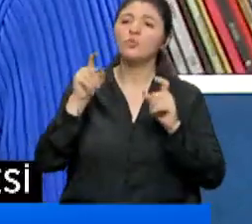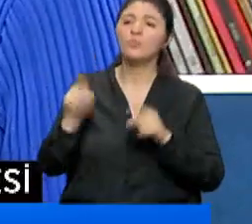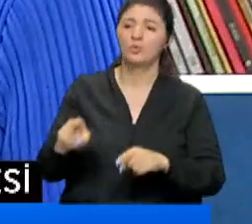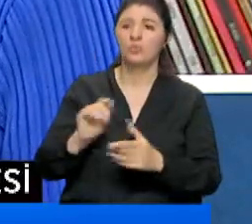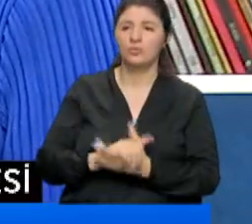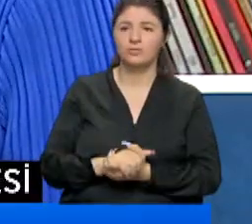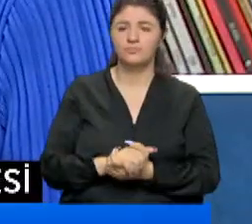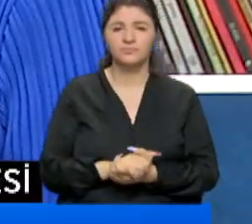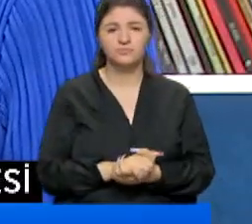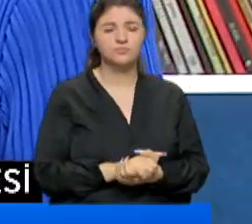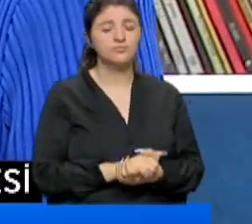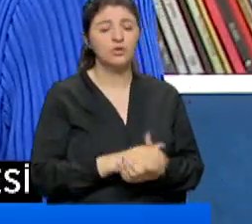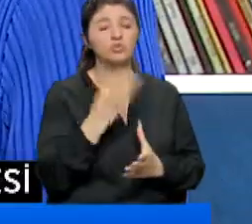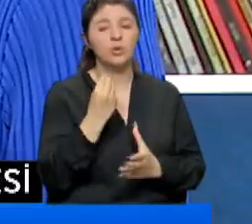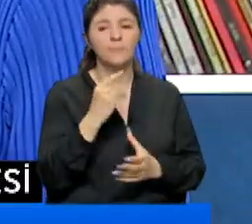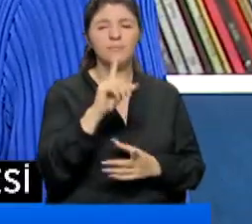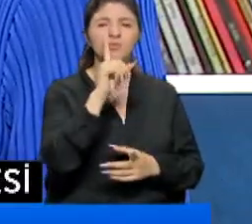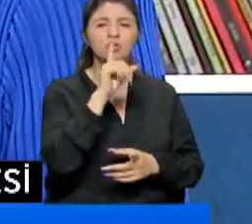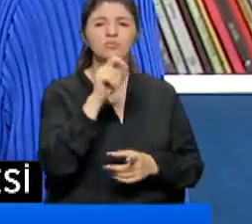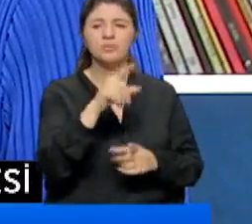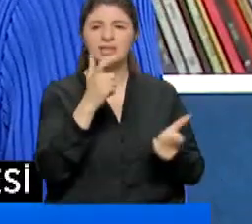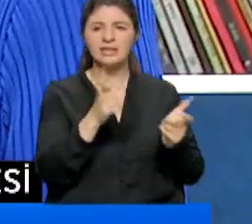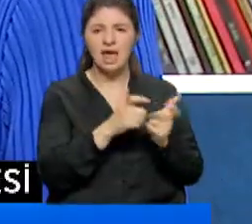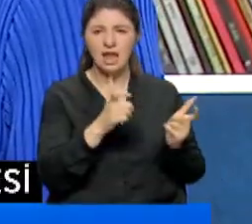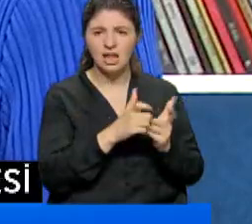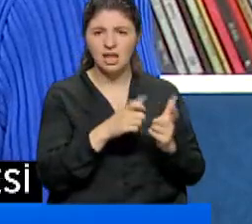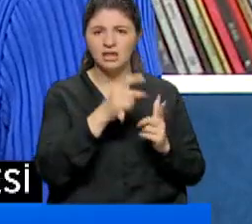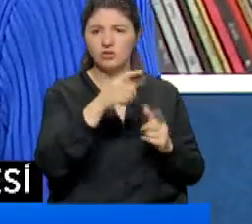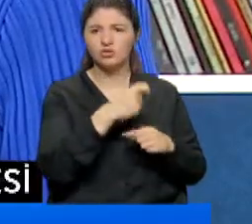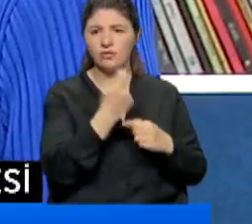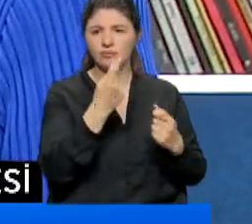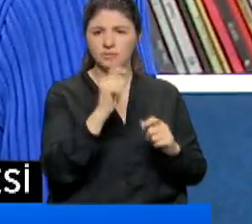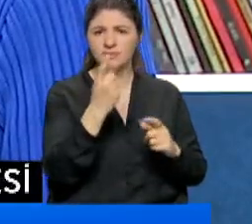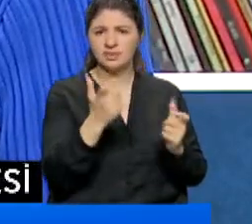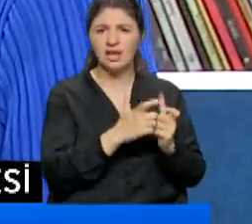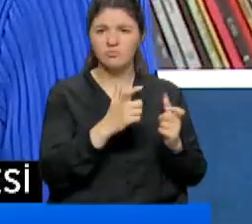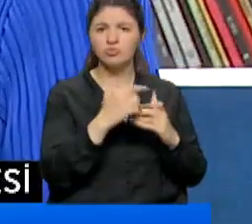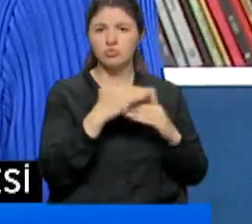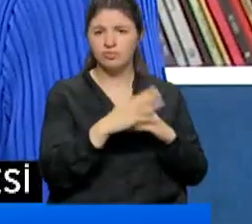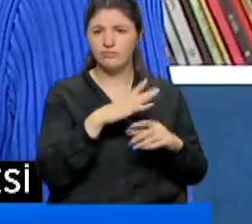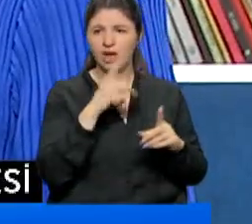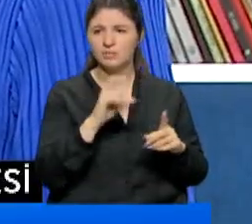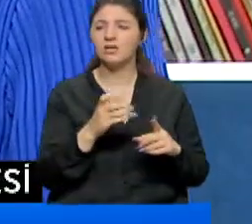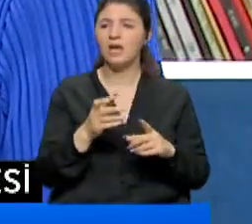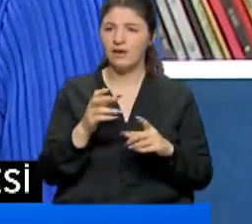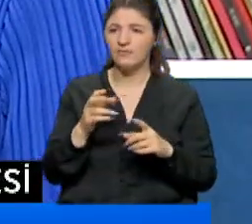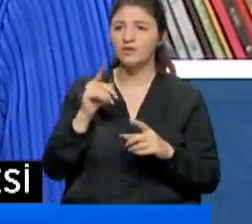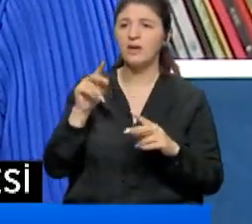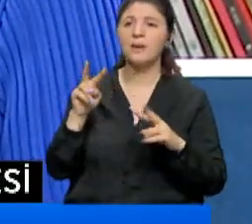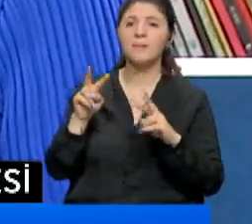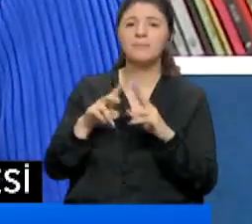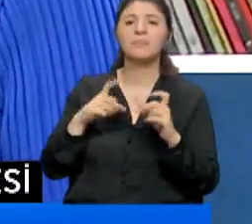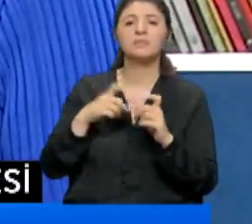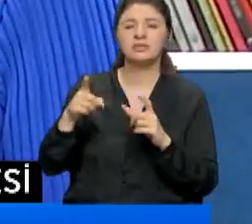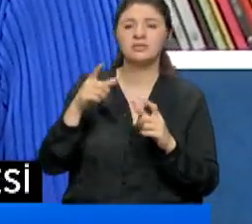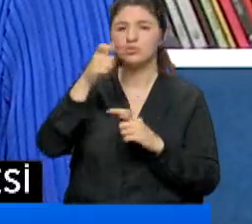bu bu TOKİ bir şey soracağım bunu bir Derneği sizin göre yaptır Dernek sivil toplum şey var mı tabii Mutfağı söz